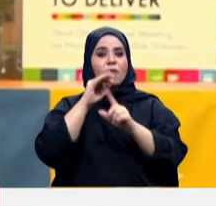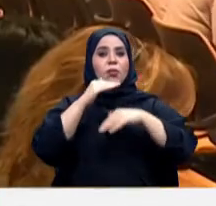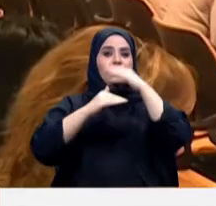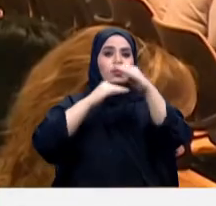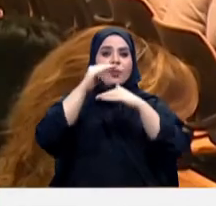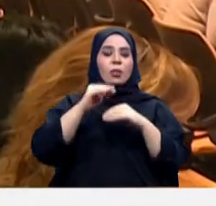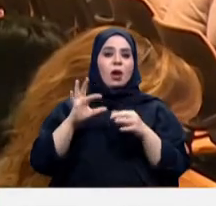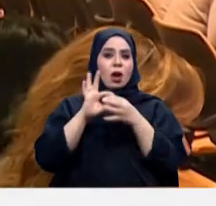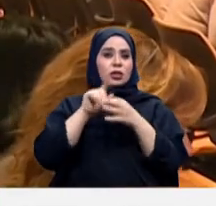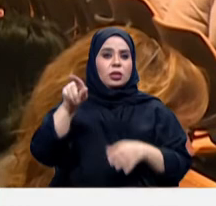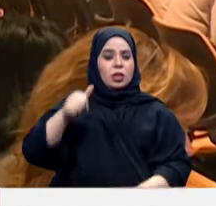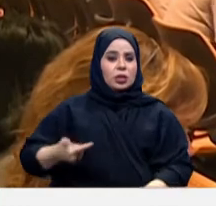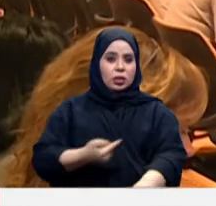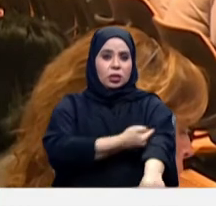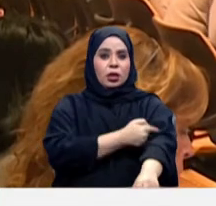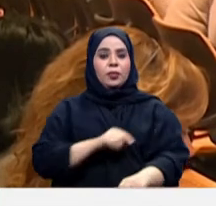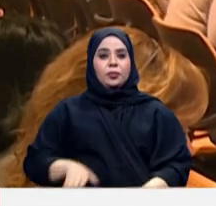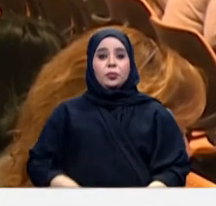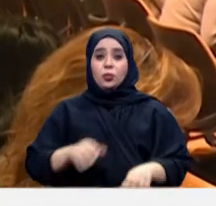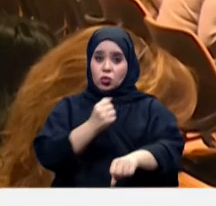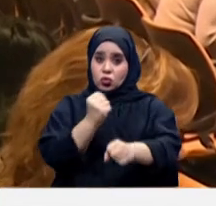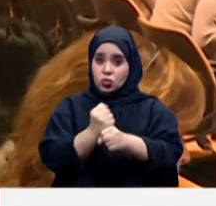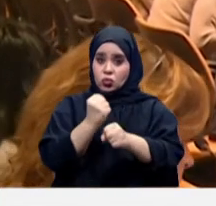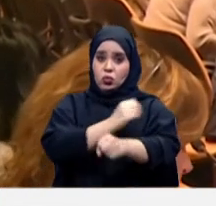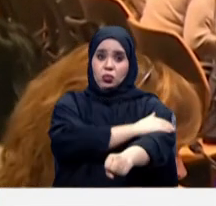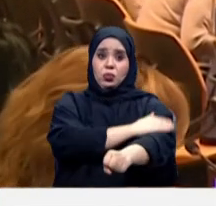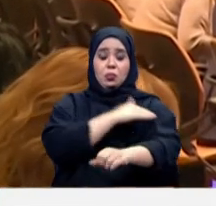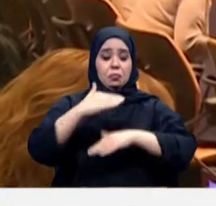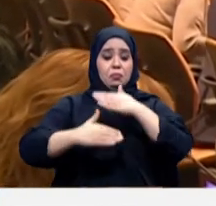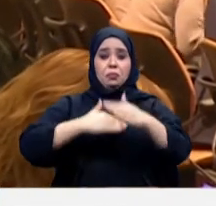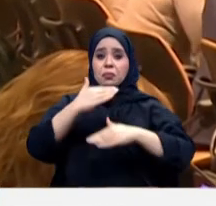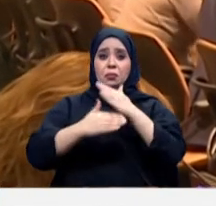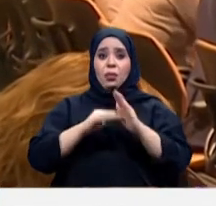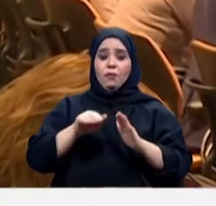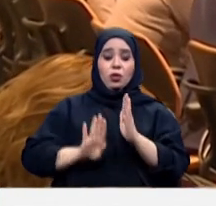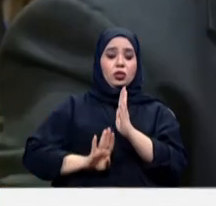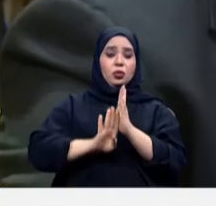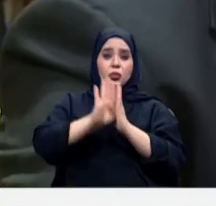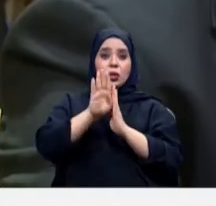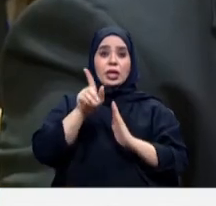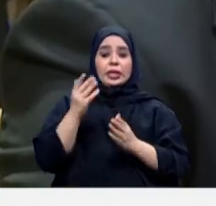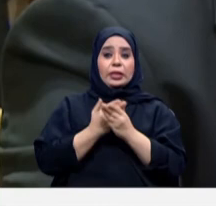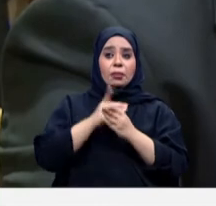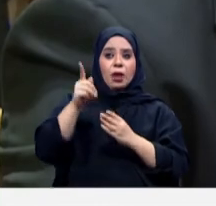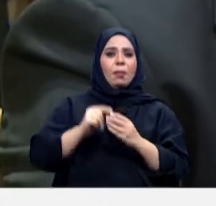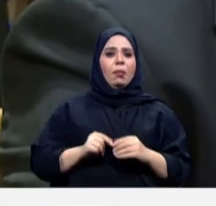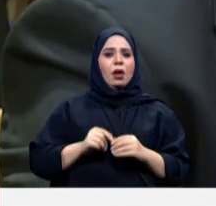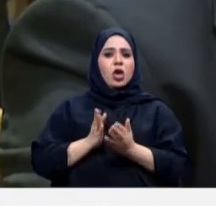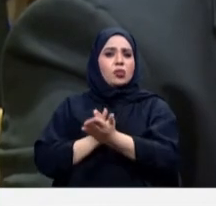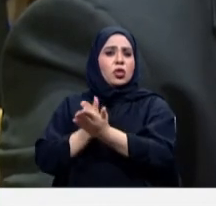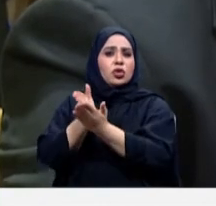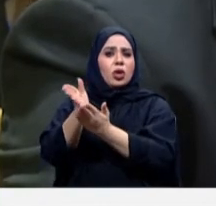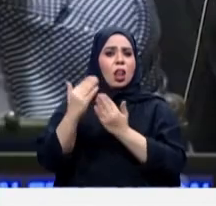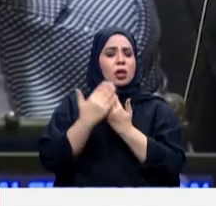بالصحة. الجهد الذي تحظى به البحرين يأتي ثمرة لجهدها الكبير في مجال الرعاية الصحية